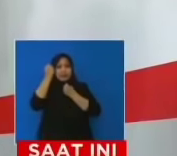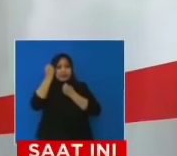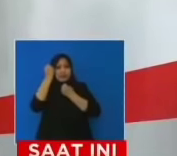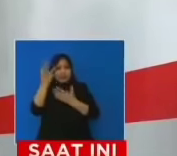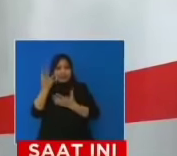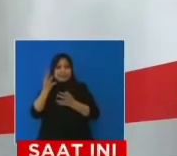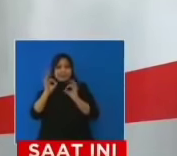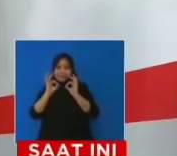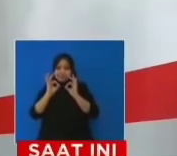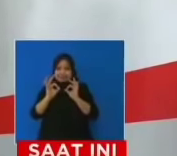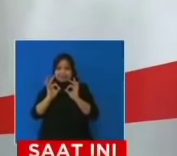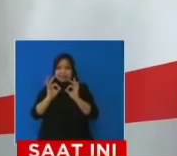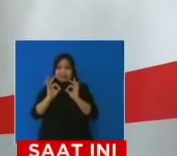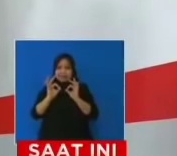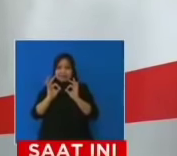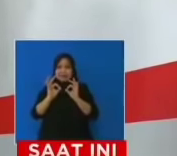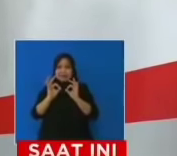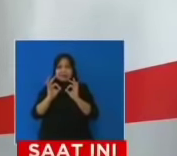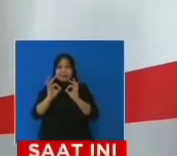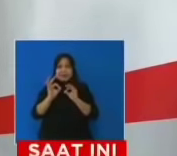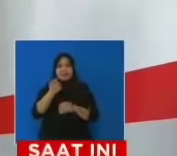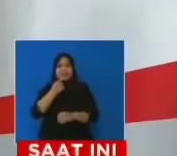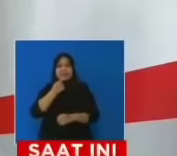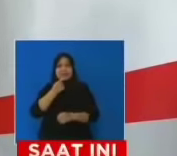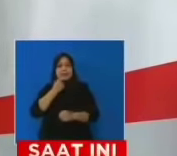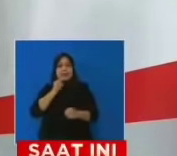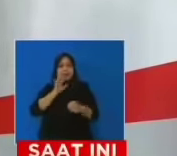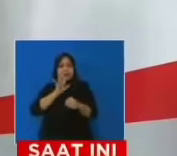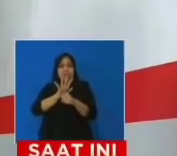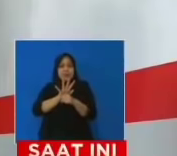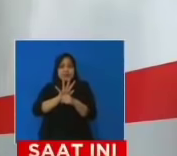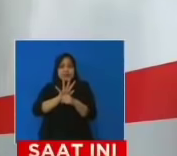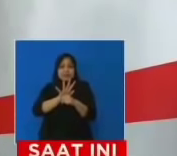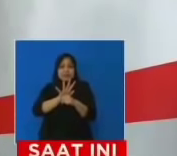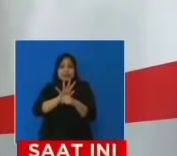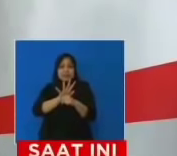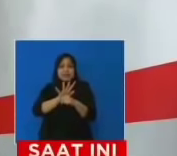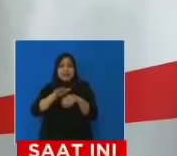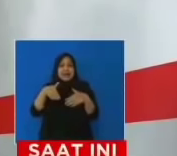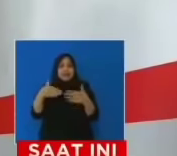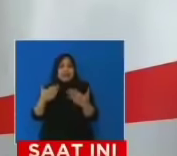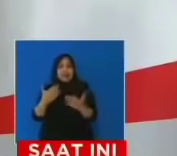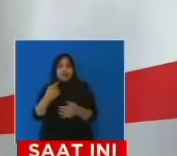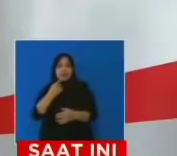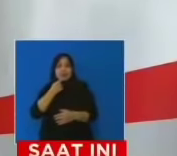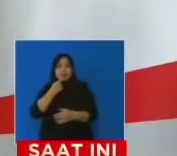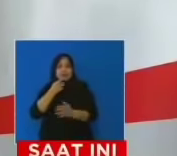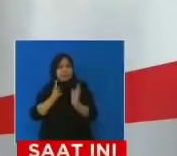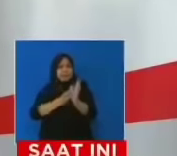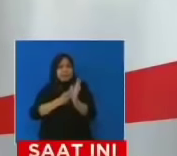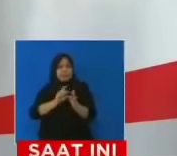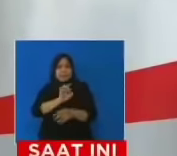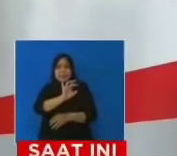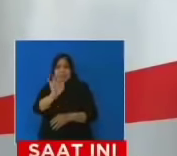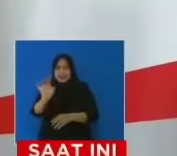yang benar terkait dengan COVID-19 atau terkait dengan hal yang